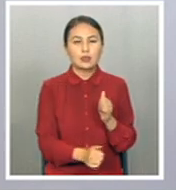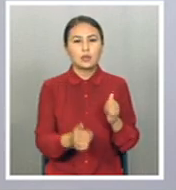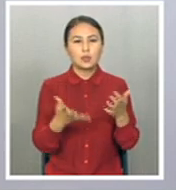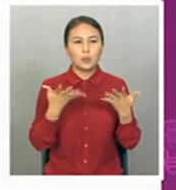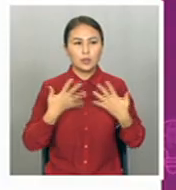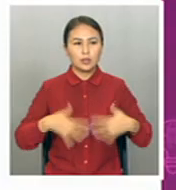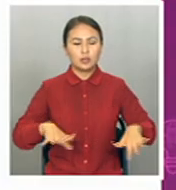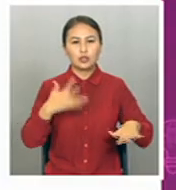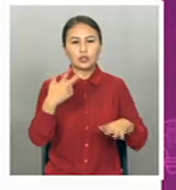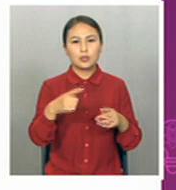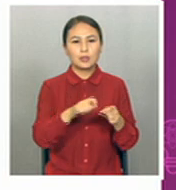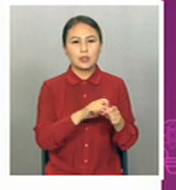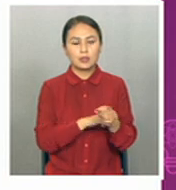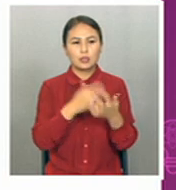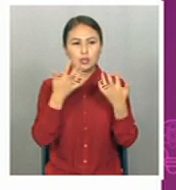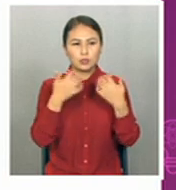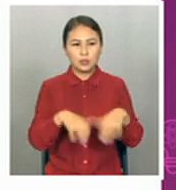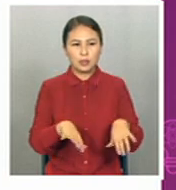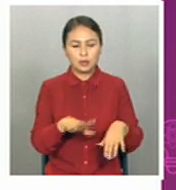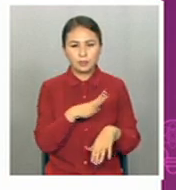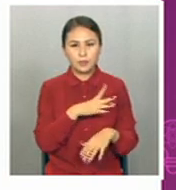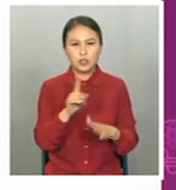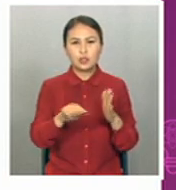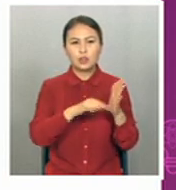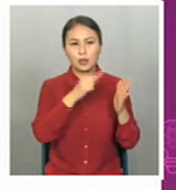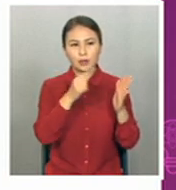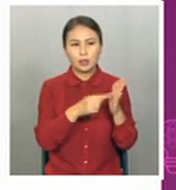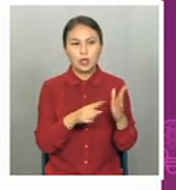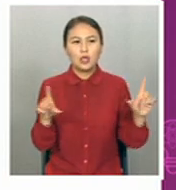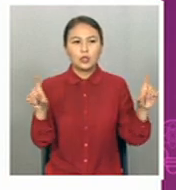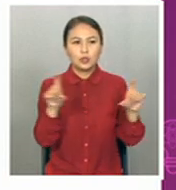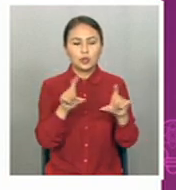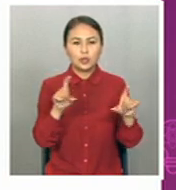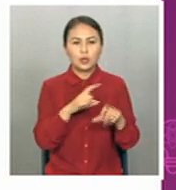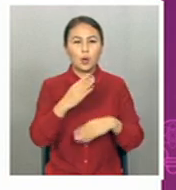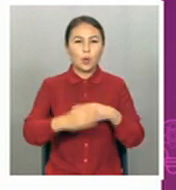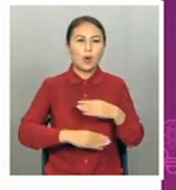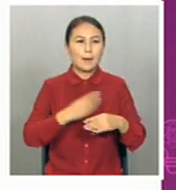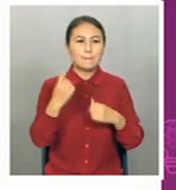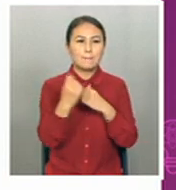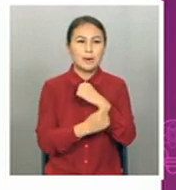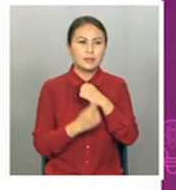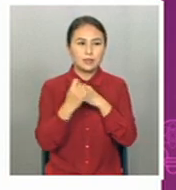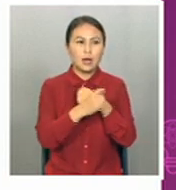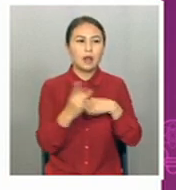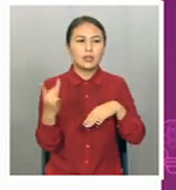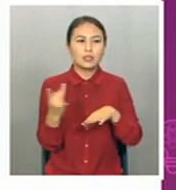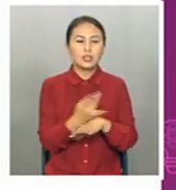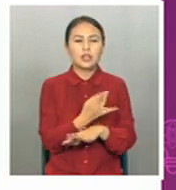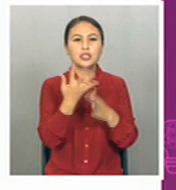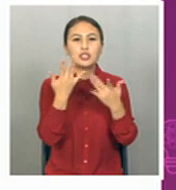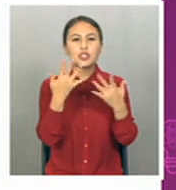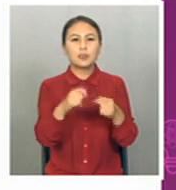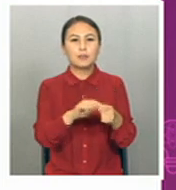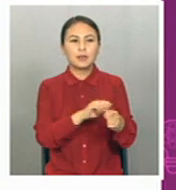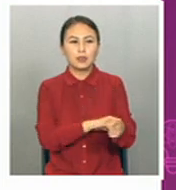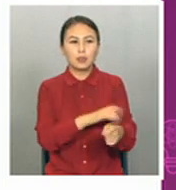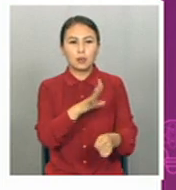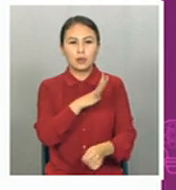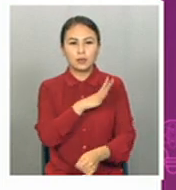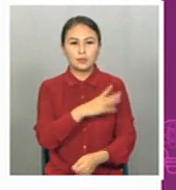3 метрден жұмсаған екен. Енді сұрақ. Дүкендегі орам мата алғашқыда неше метр